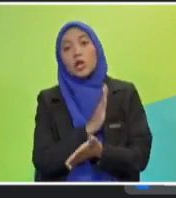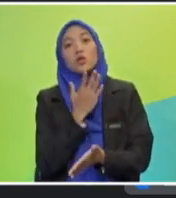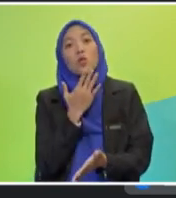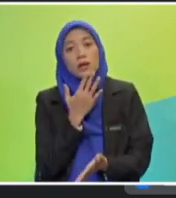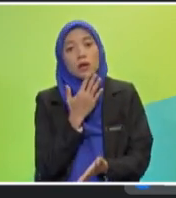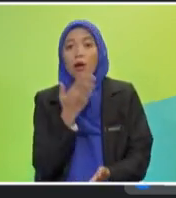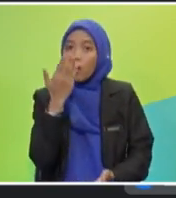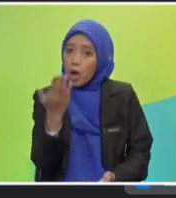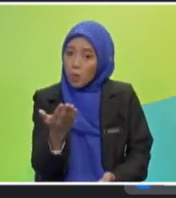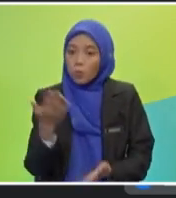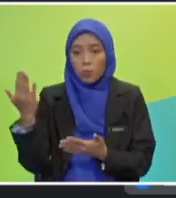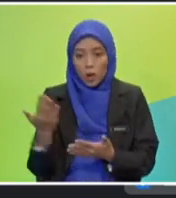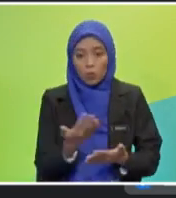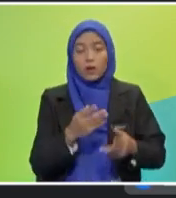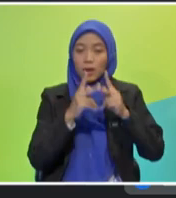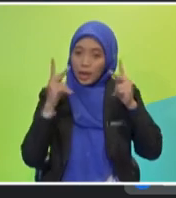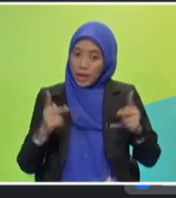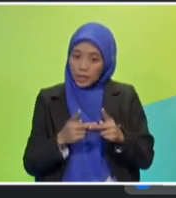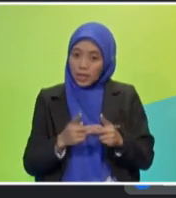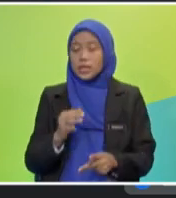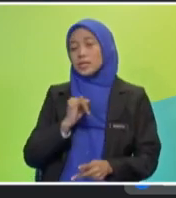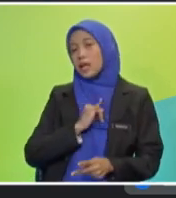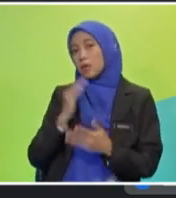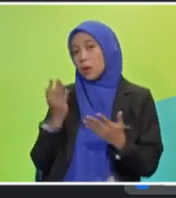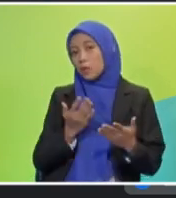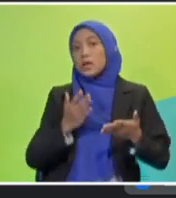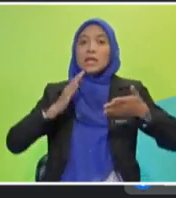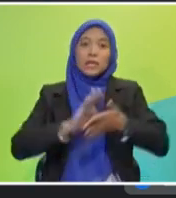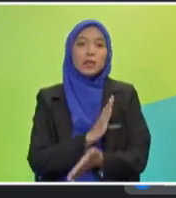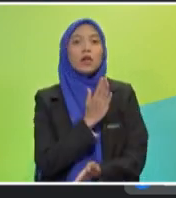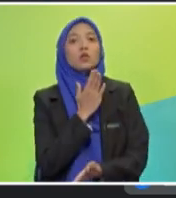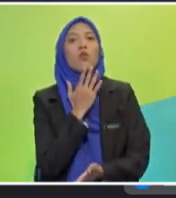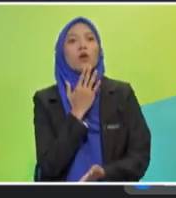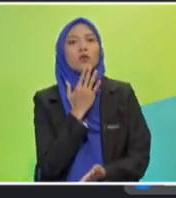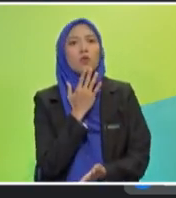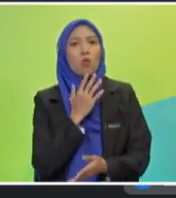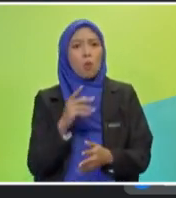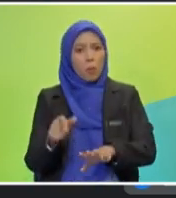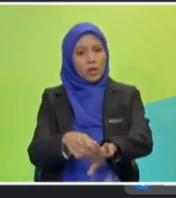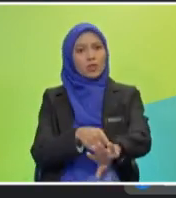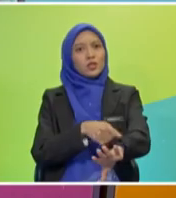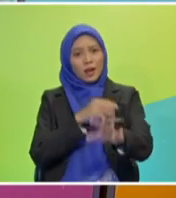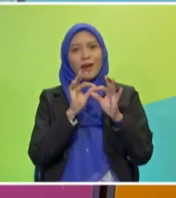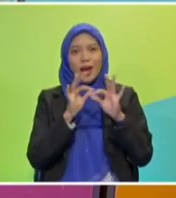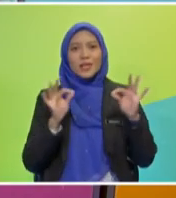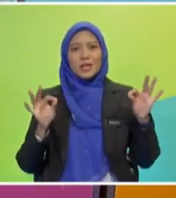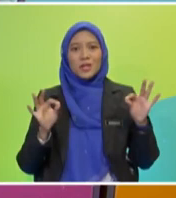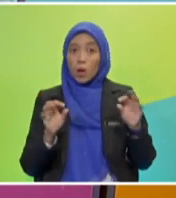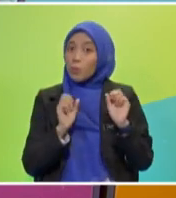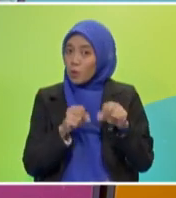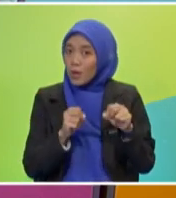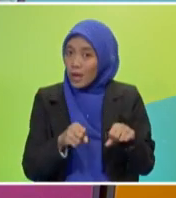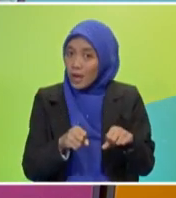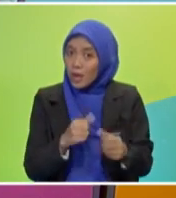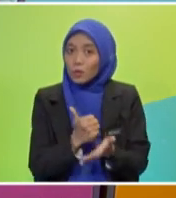kad Manila, saya akan bawa kertas warna. Panjang ni. Rasa bolehkah Iman bantu cikgu